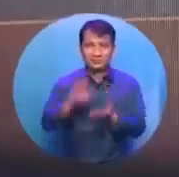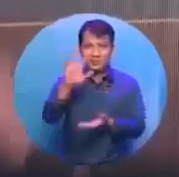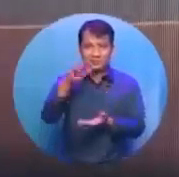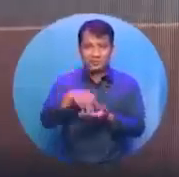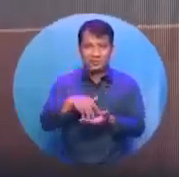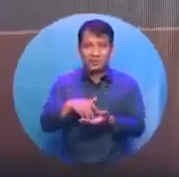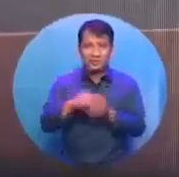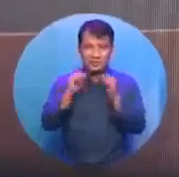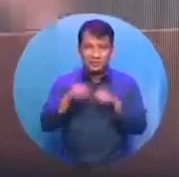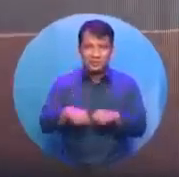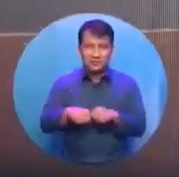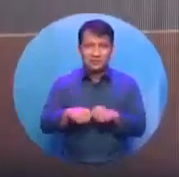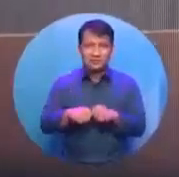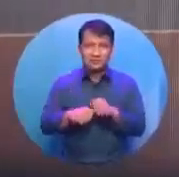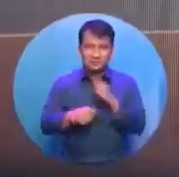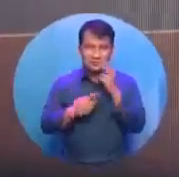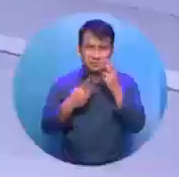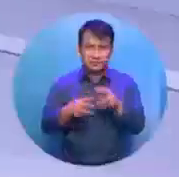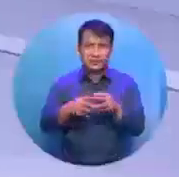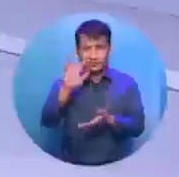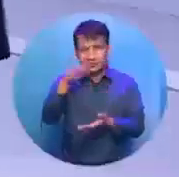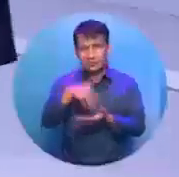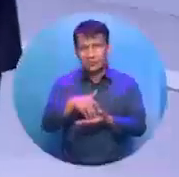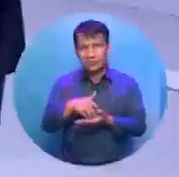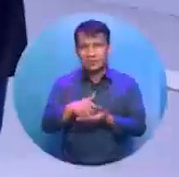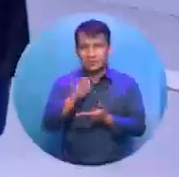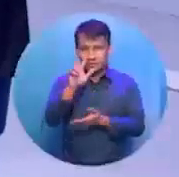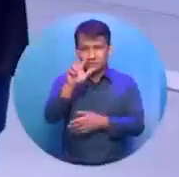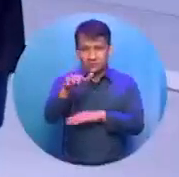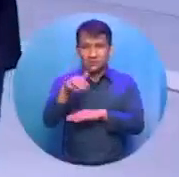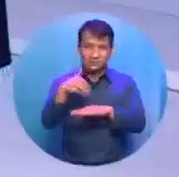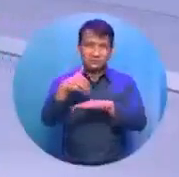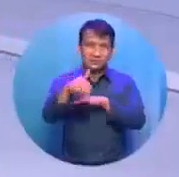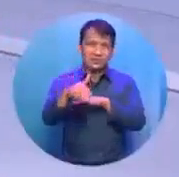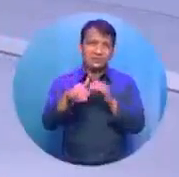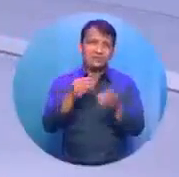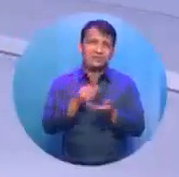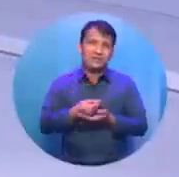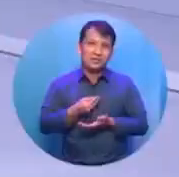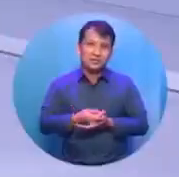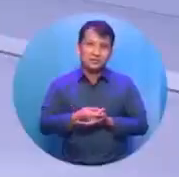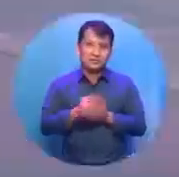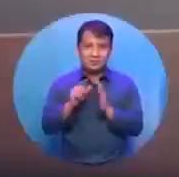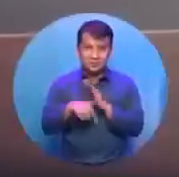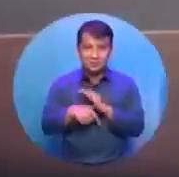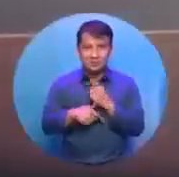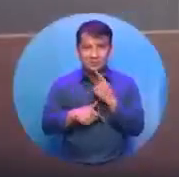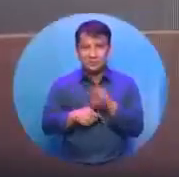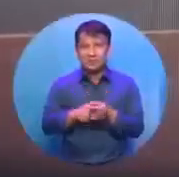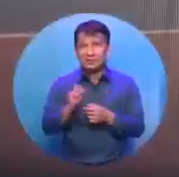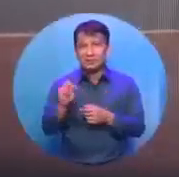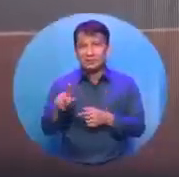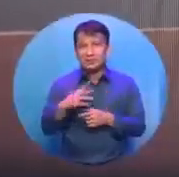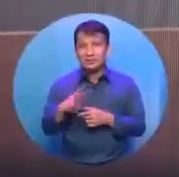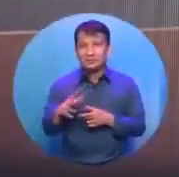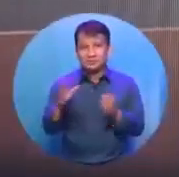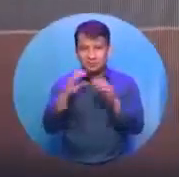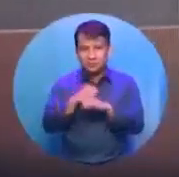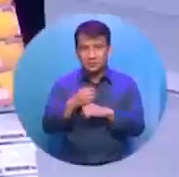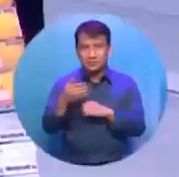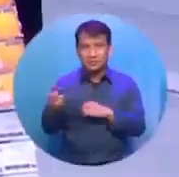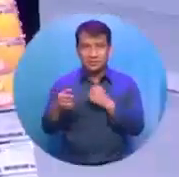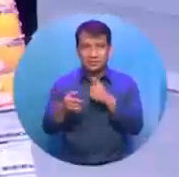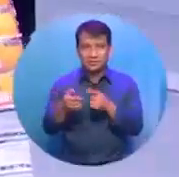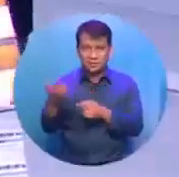lang. Sige, okay na rin yan. 5,000 pesos po. Thank you po, sir. 3 o'clock, ma'am. Tinig niya. Okay. Ngayon naman, panoorin natin